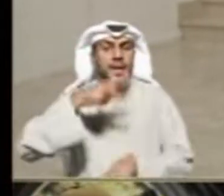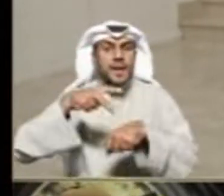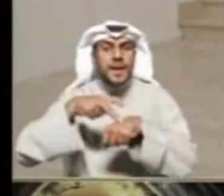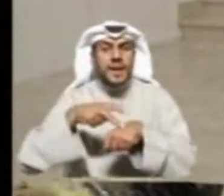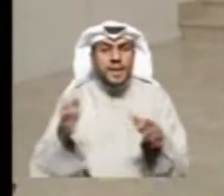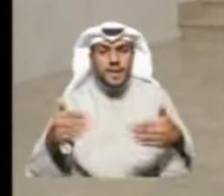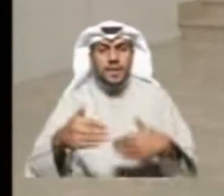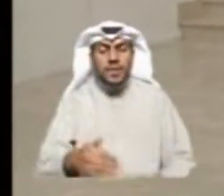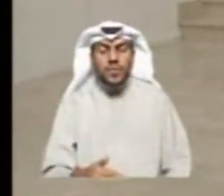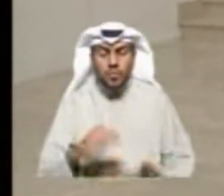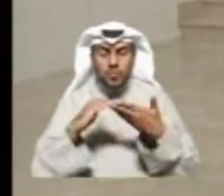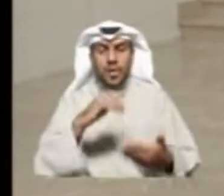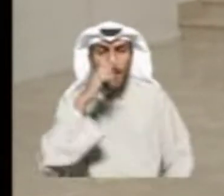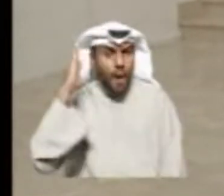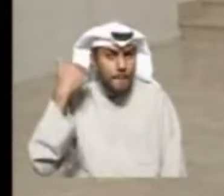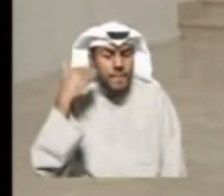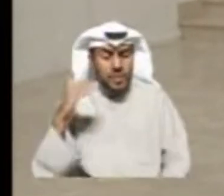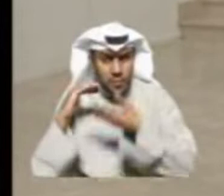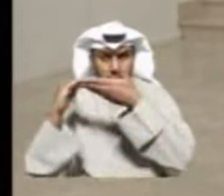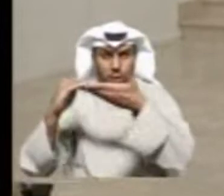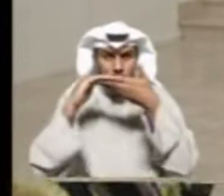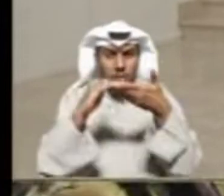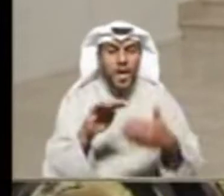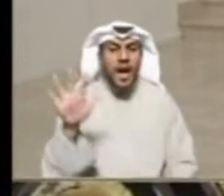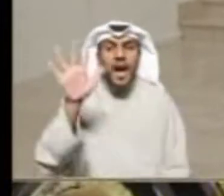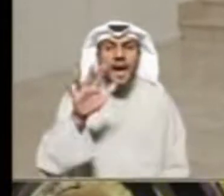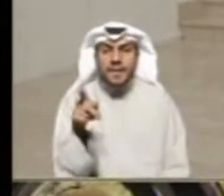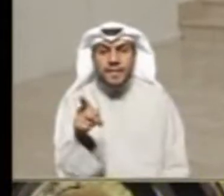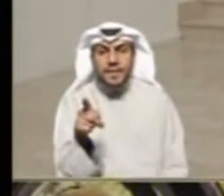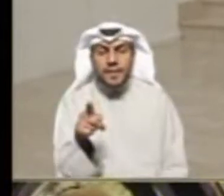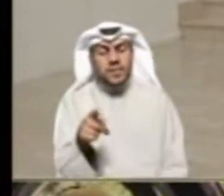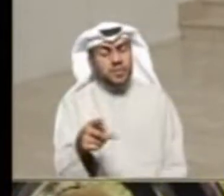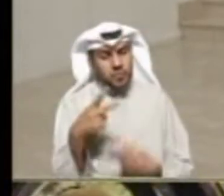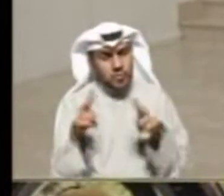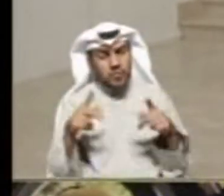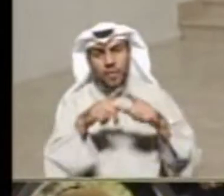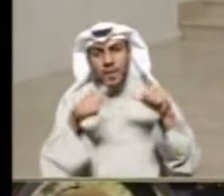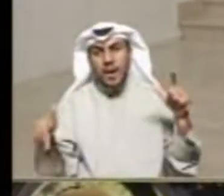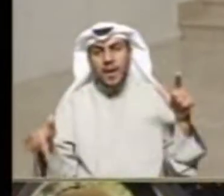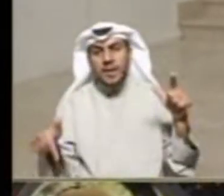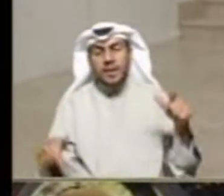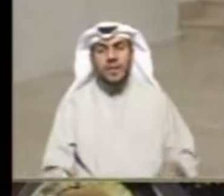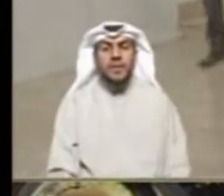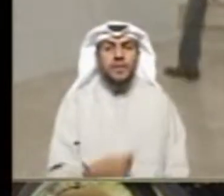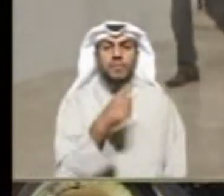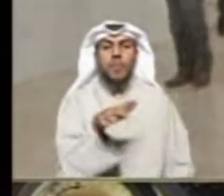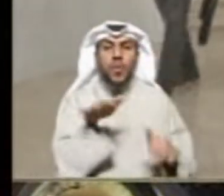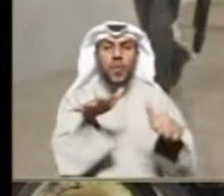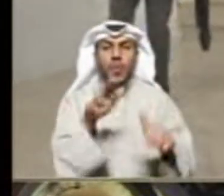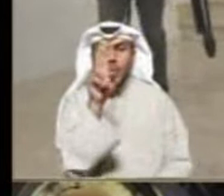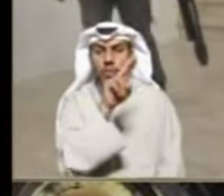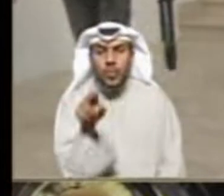1,000,000 دولار أمريكي لتمكين المرأة ومساعدتها في دول آسيا. وتم طبعا مباركة هذا الشيء في الكويت